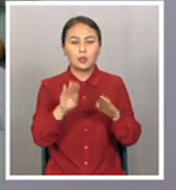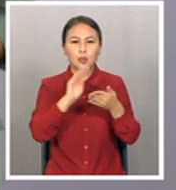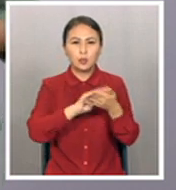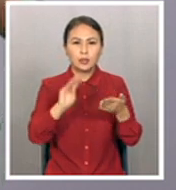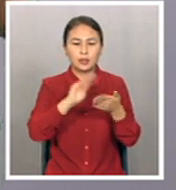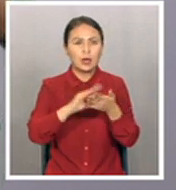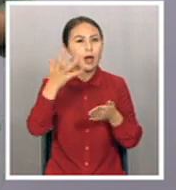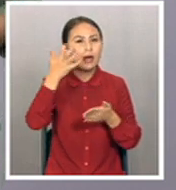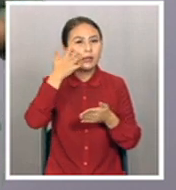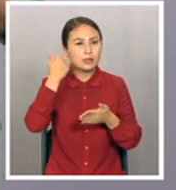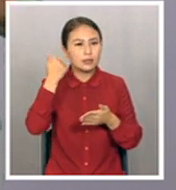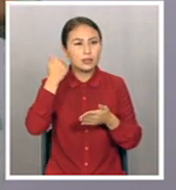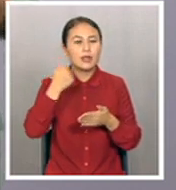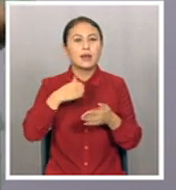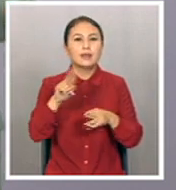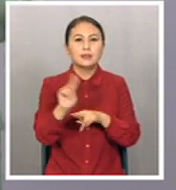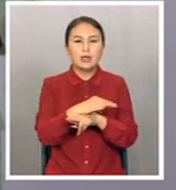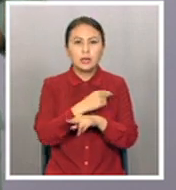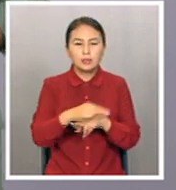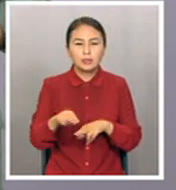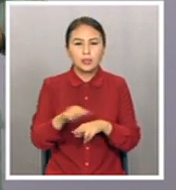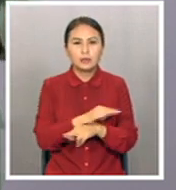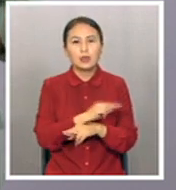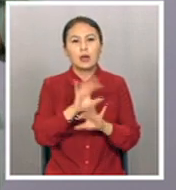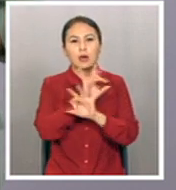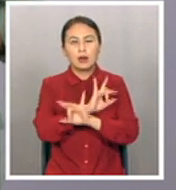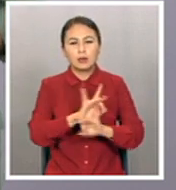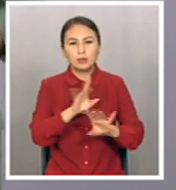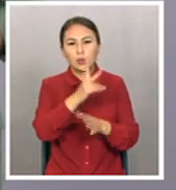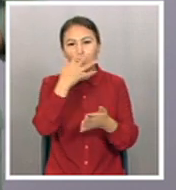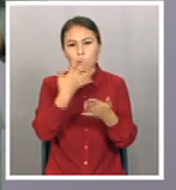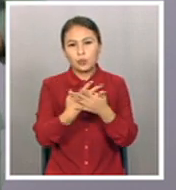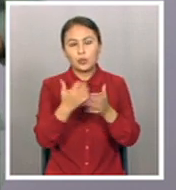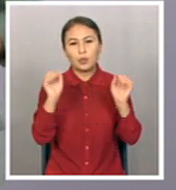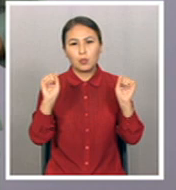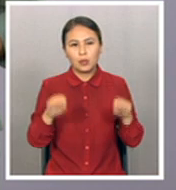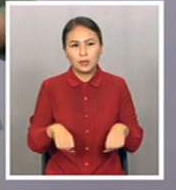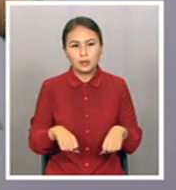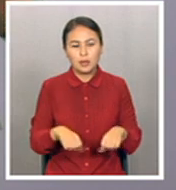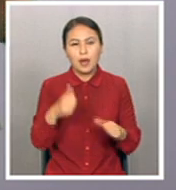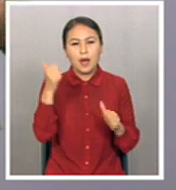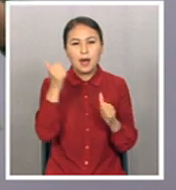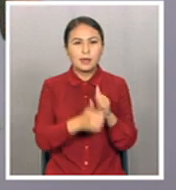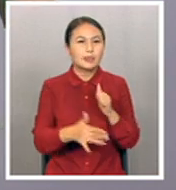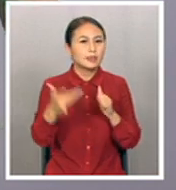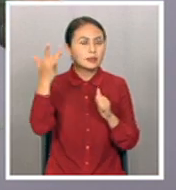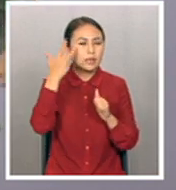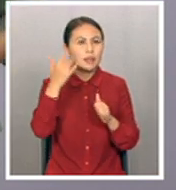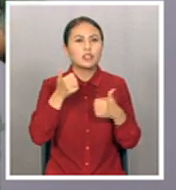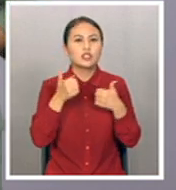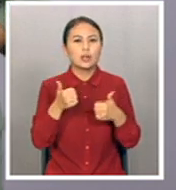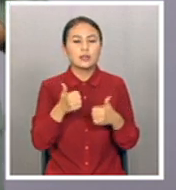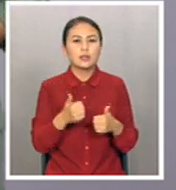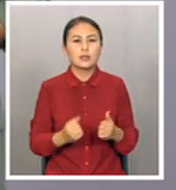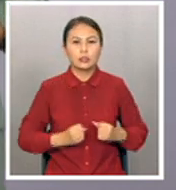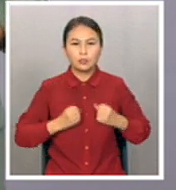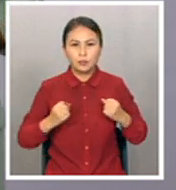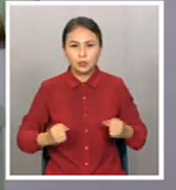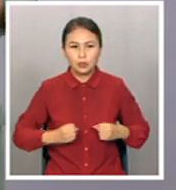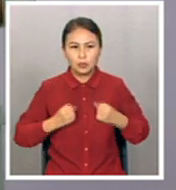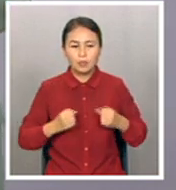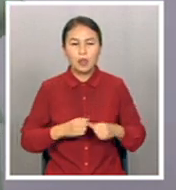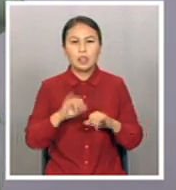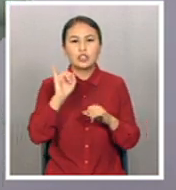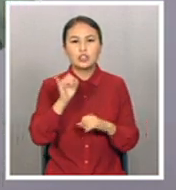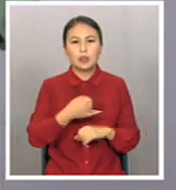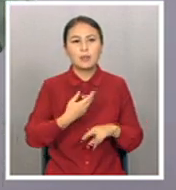арқылы тәрбиенің қайнар бұлағын көруге болады. Әрдайым жақсылыққа ұмтылу,